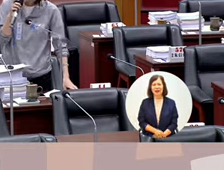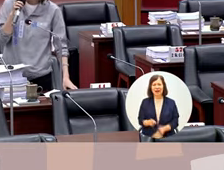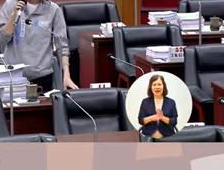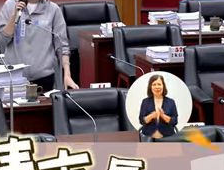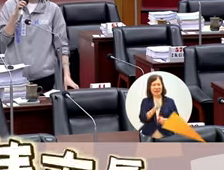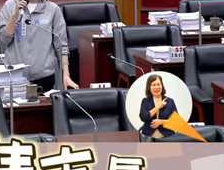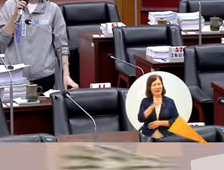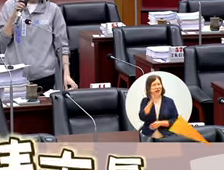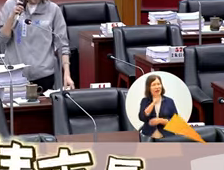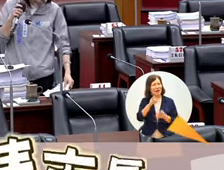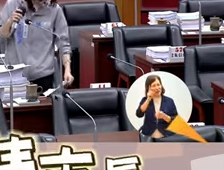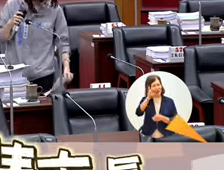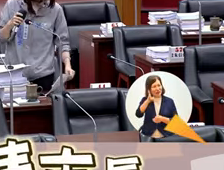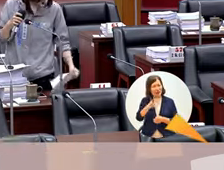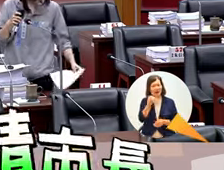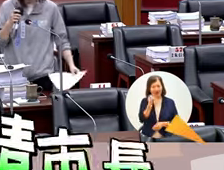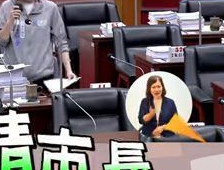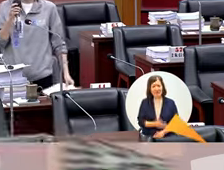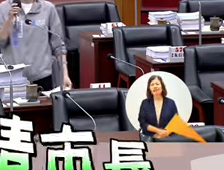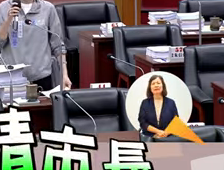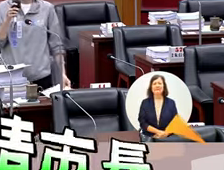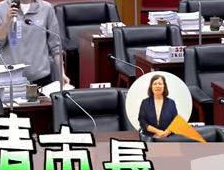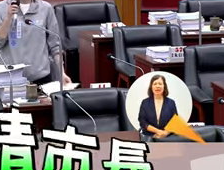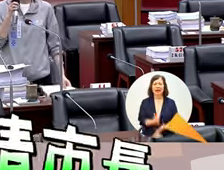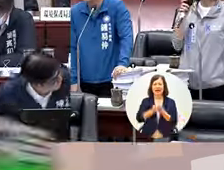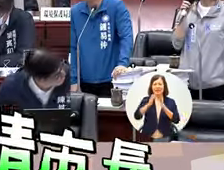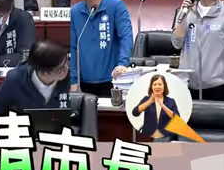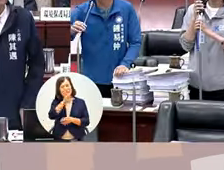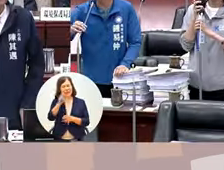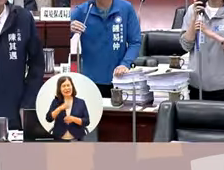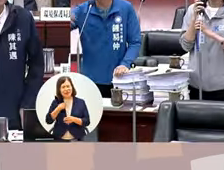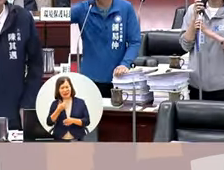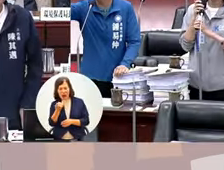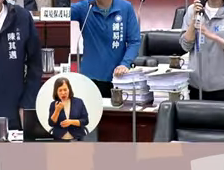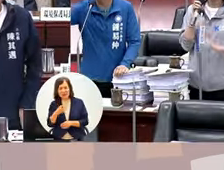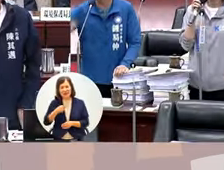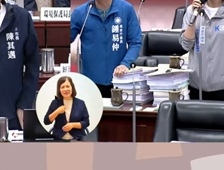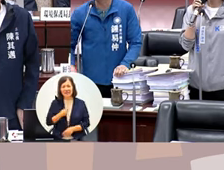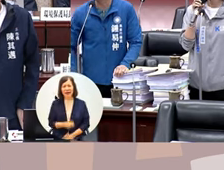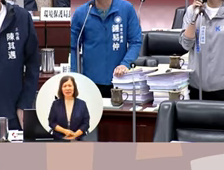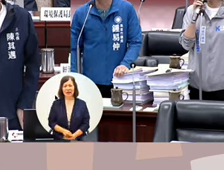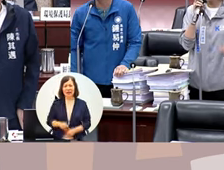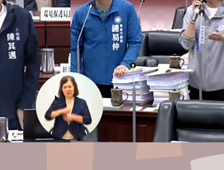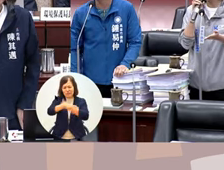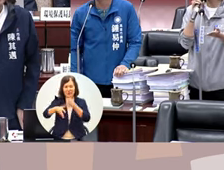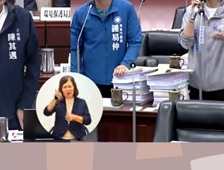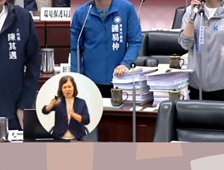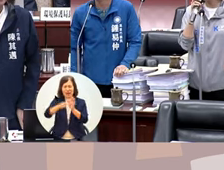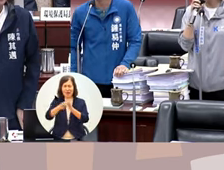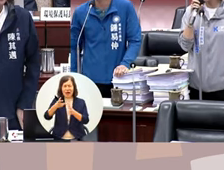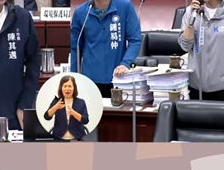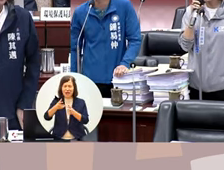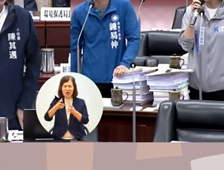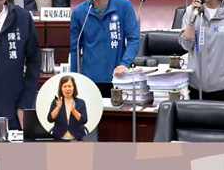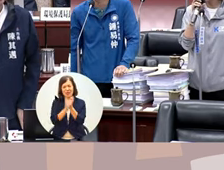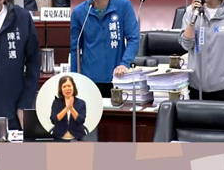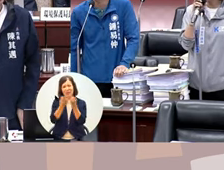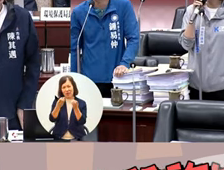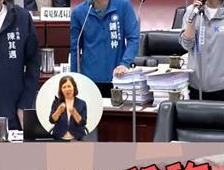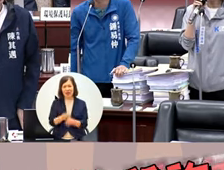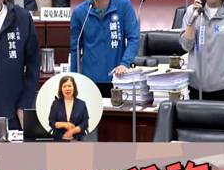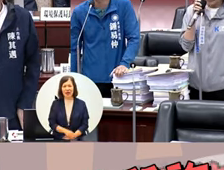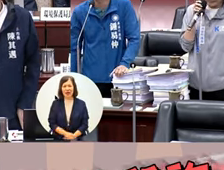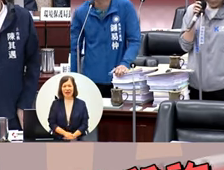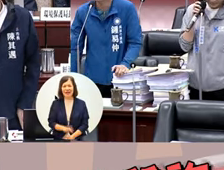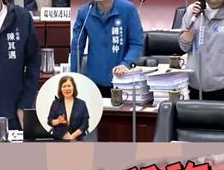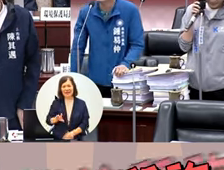句？ 请市长。请市长唱两句。 局处首长都没有掌声。 对，你清唱个两句，今天让大家开心一下。 这个、是